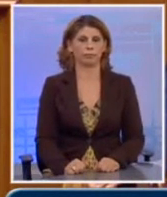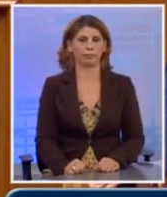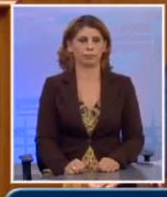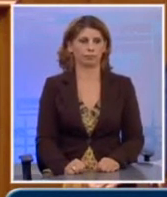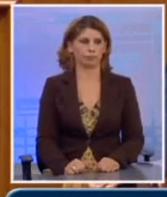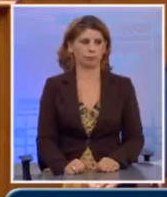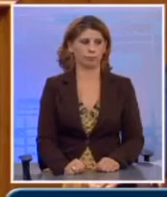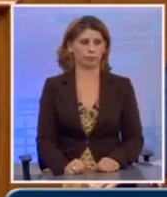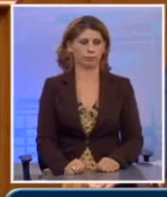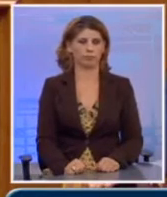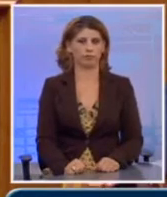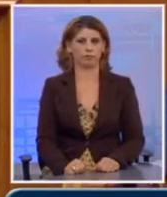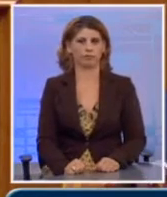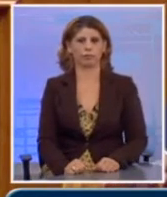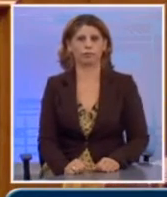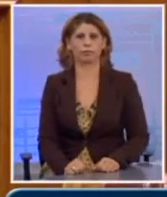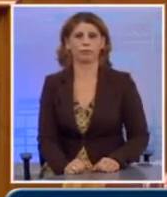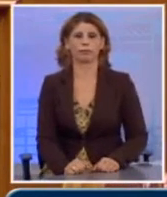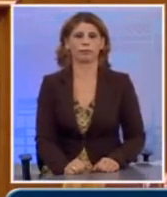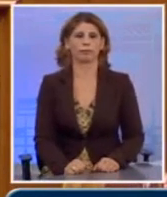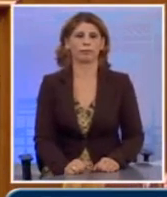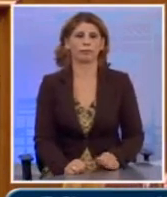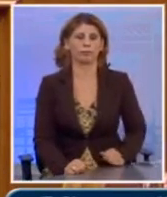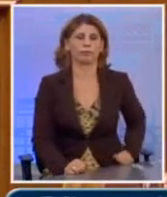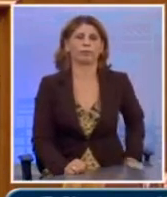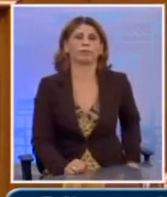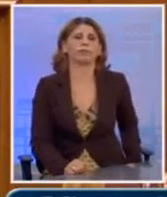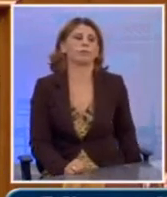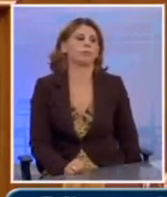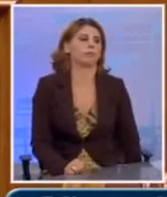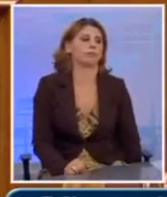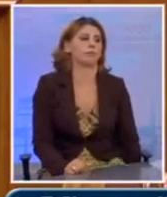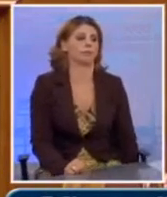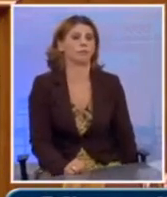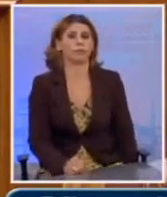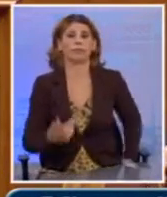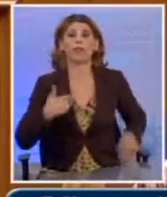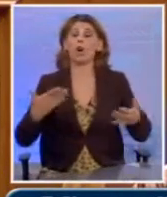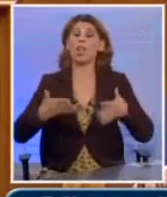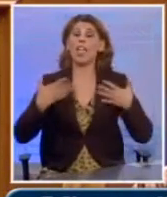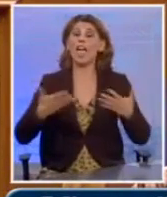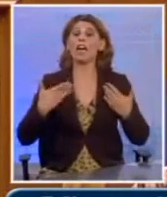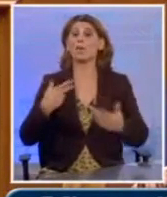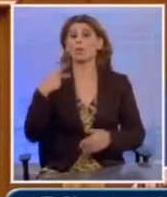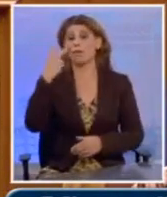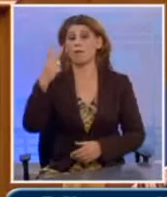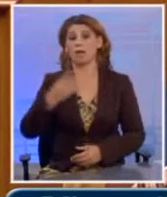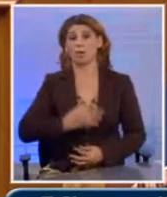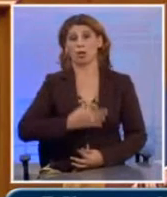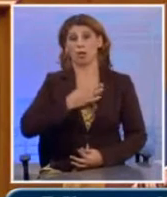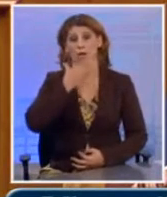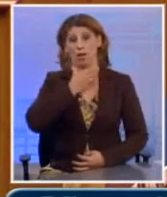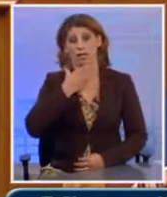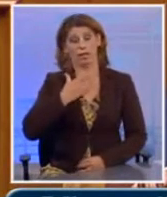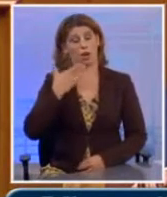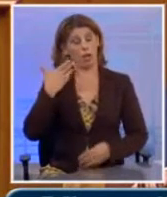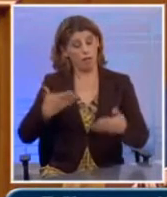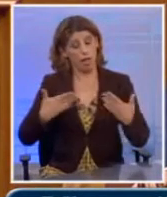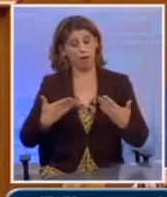Όχι. Κύριε Βενιζέλο, μην απαντάτε στις προκλήσεις. Εγώ χαίρομαι όταν βλέπω τον κύριο Βενιζέλο. Προχωράμε.